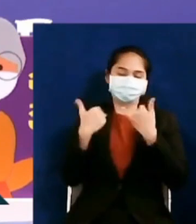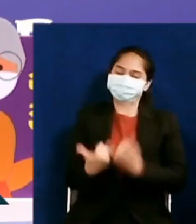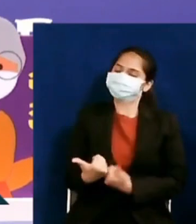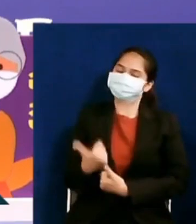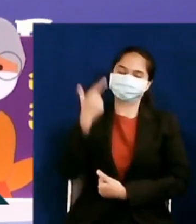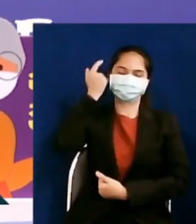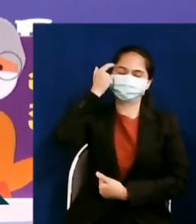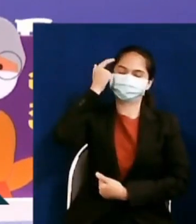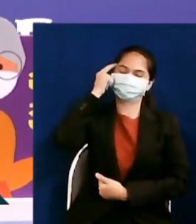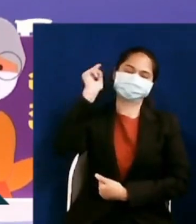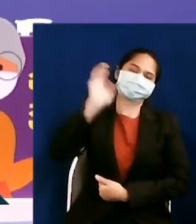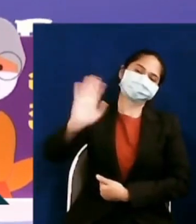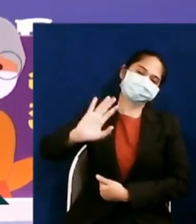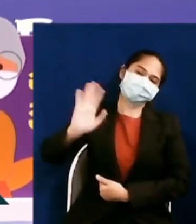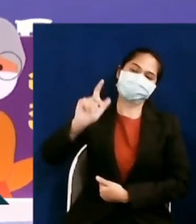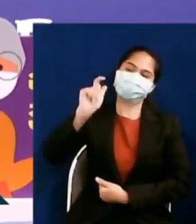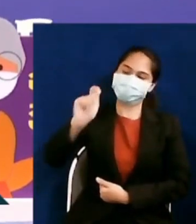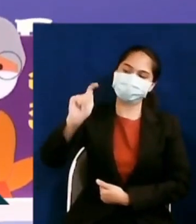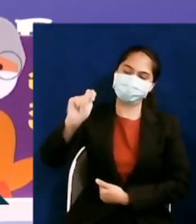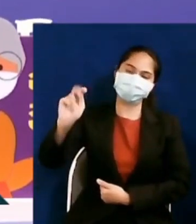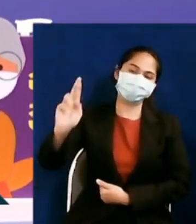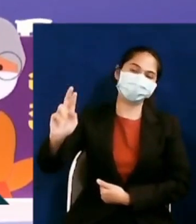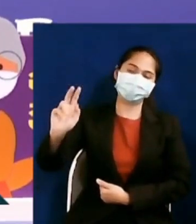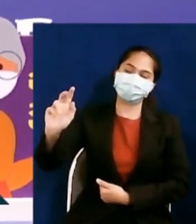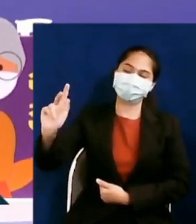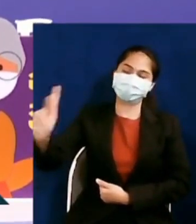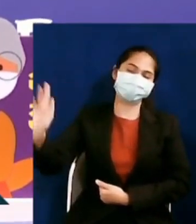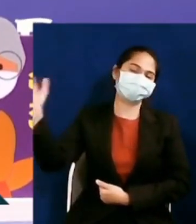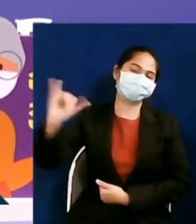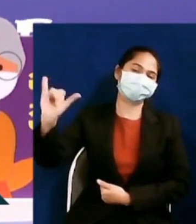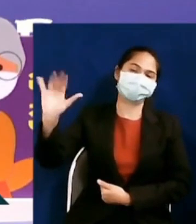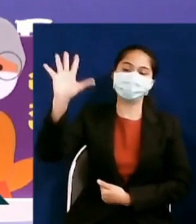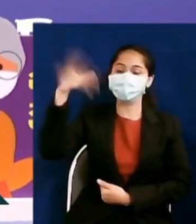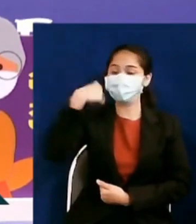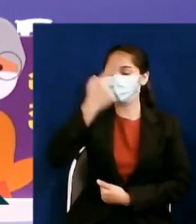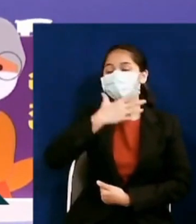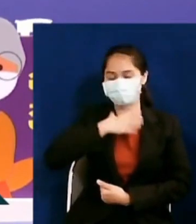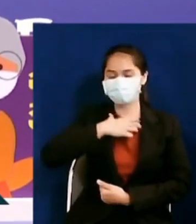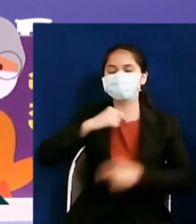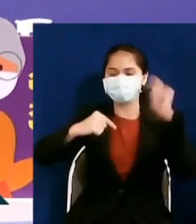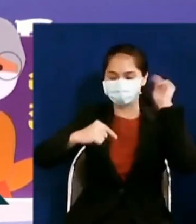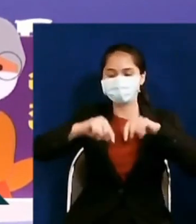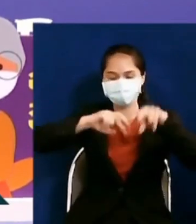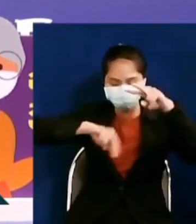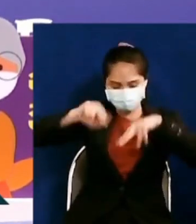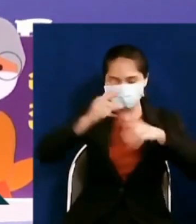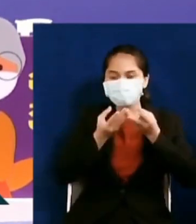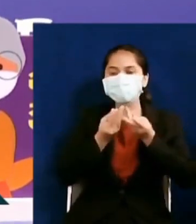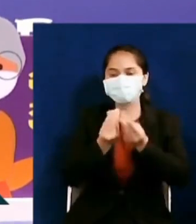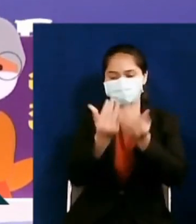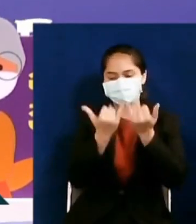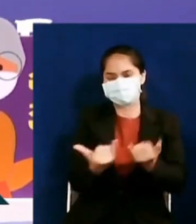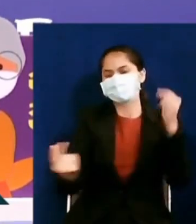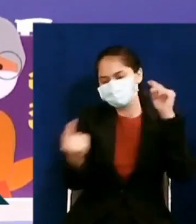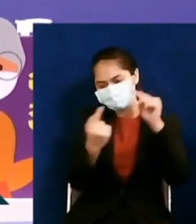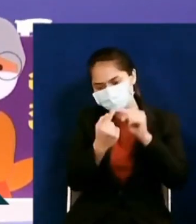ต้าถ้าไปพบตำแหน่งที่อยู่ในตำแหน่งของทั้งคู่หายไปบอกได้ว่าเกือบ 100% น่าจะเป็นโอมิคร